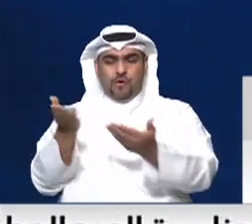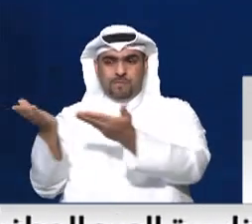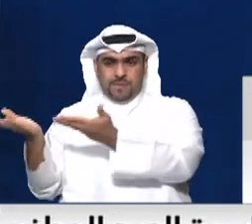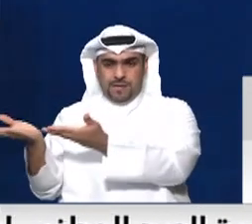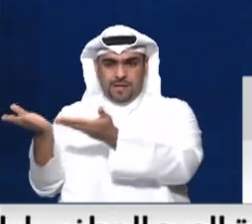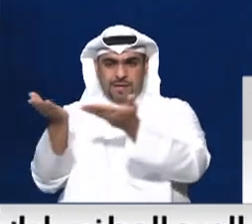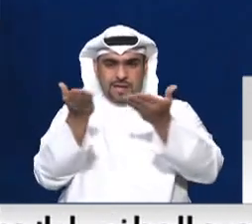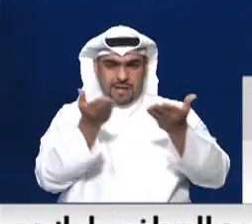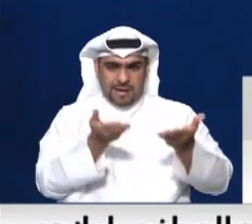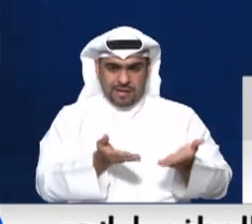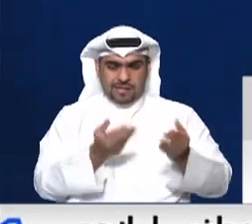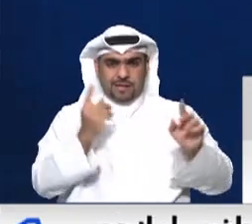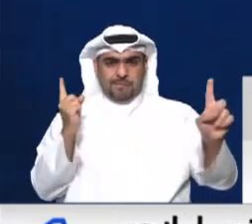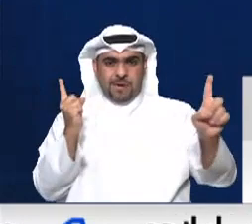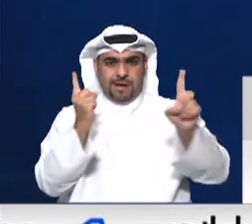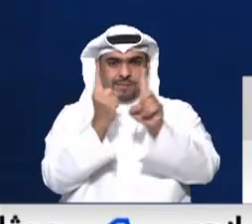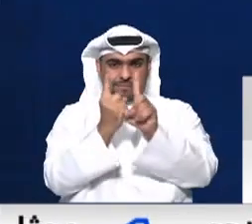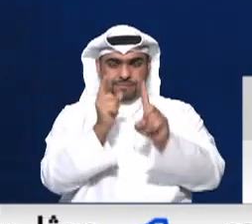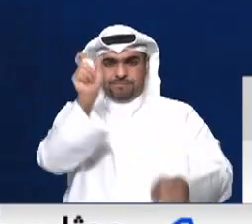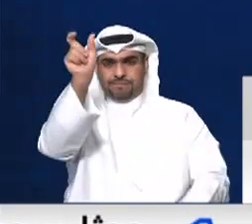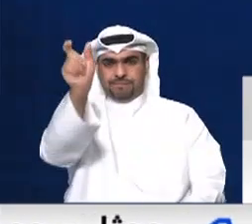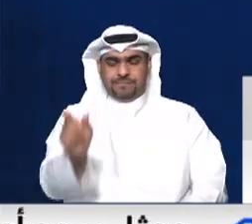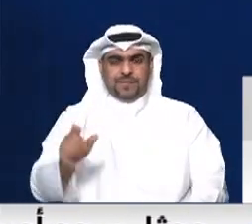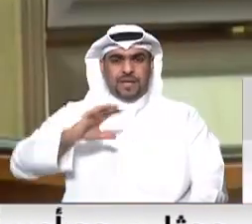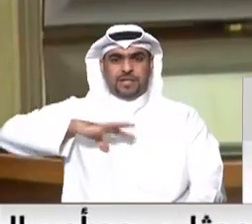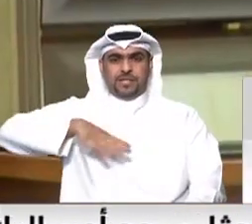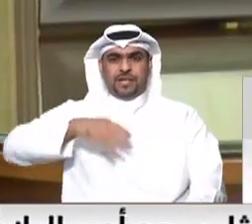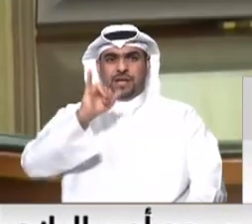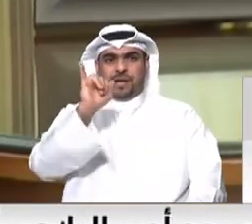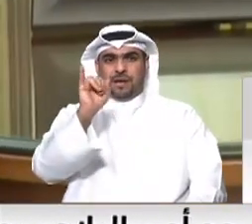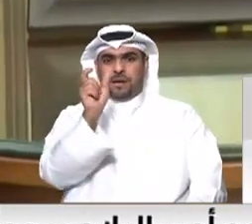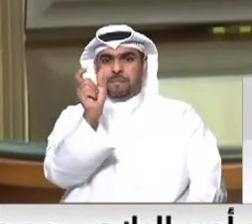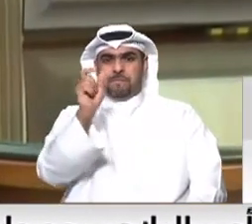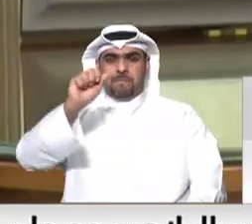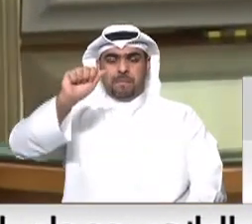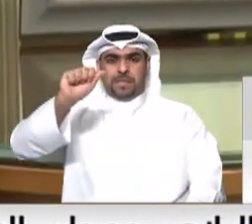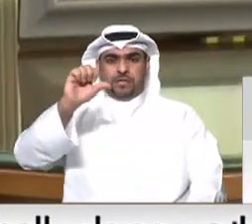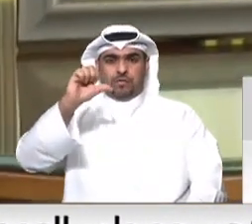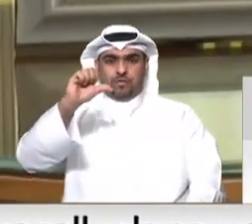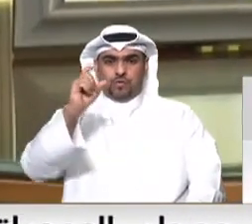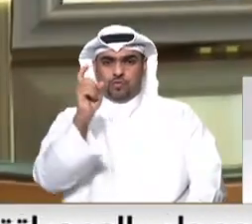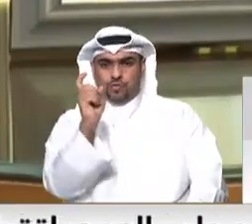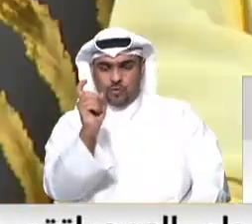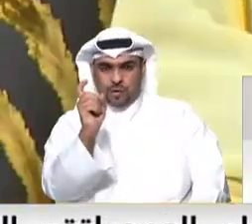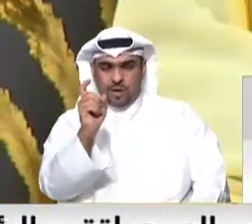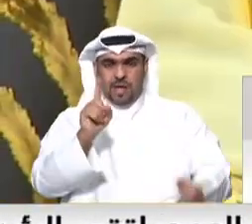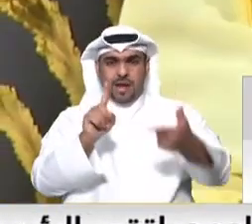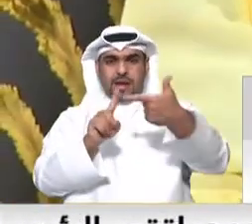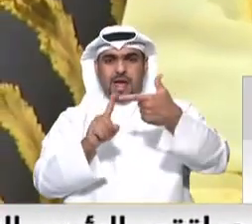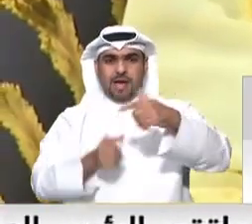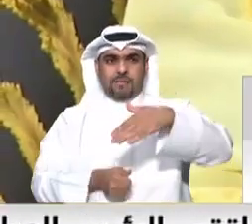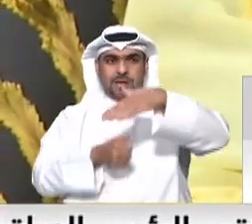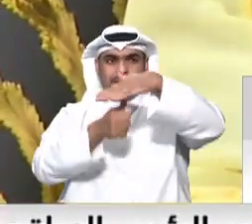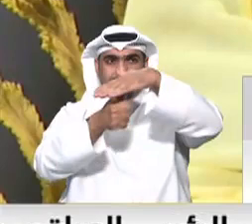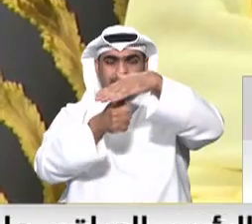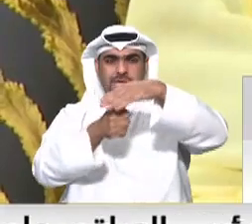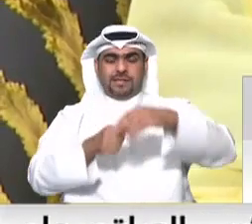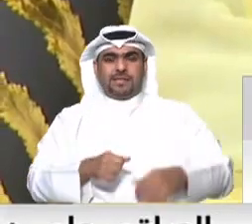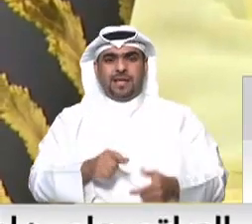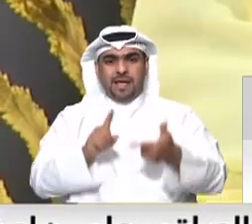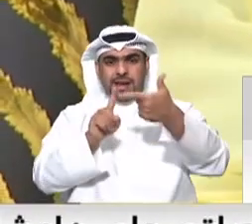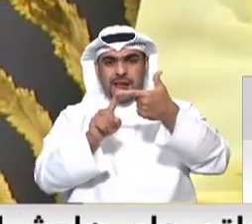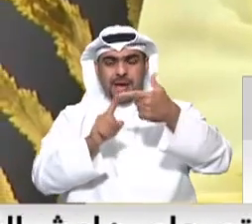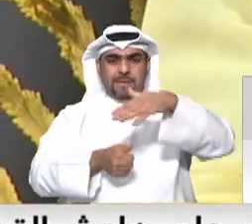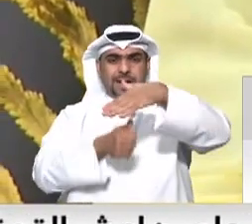الصباح حفظه الله اليوم سمو الشيخ منصور بن زايد آل نهيان نائب رئيس الدولة نائب رئيس مجلس الوزراء رئيس